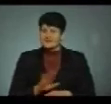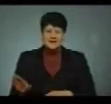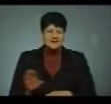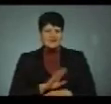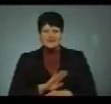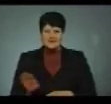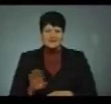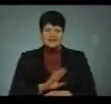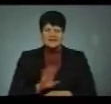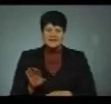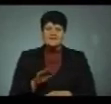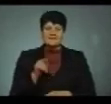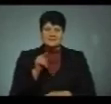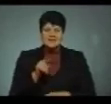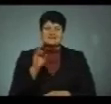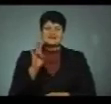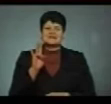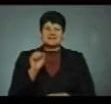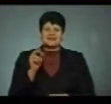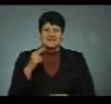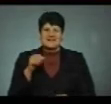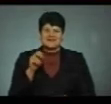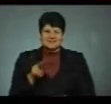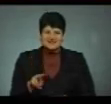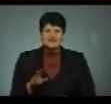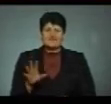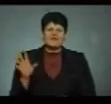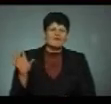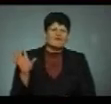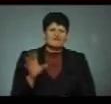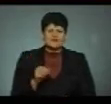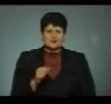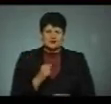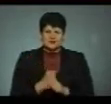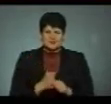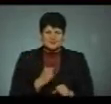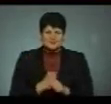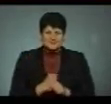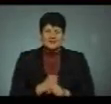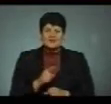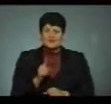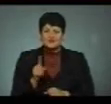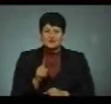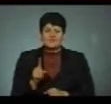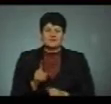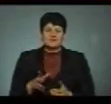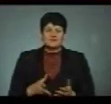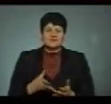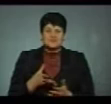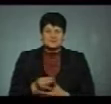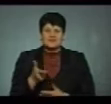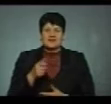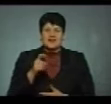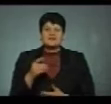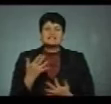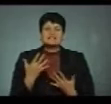Ні. Ви з надолом там збили нам все збили, щоб платити газ за газ, скільки